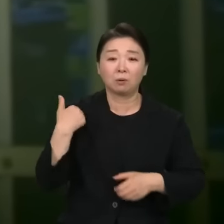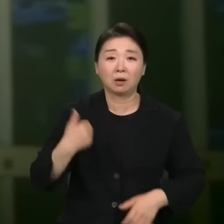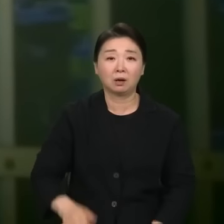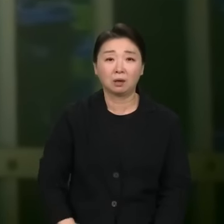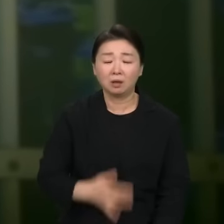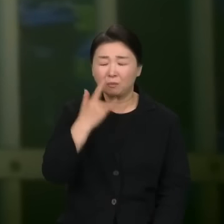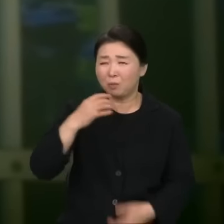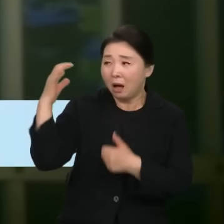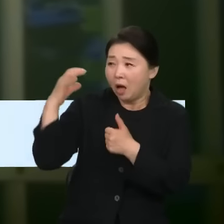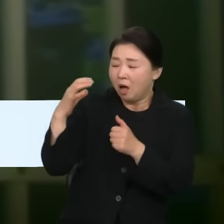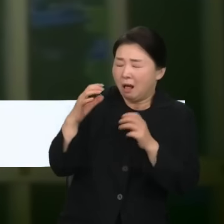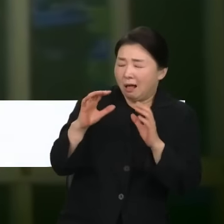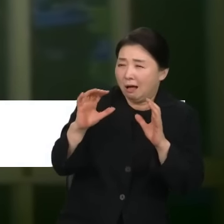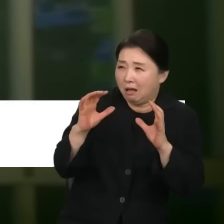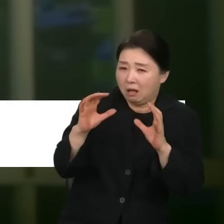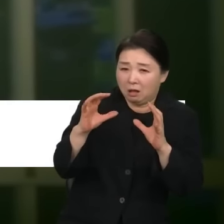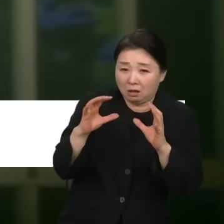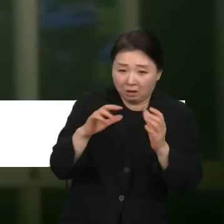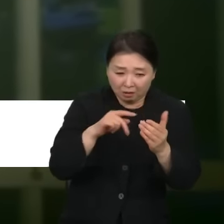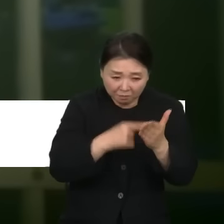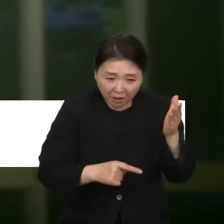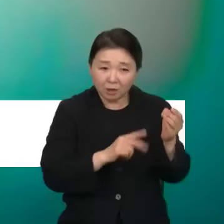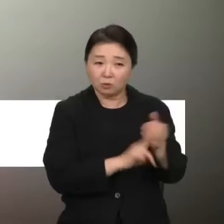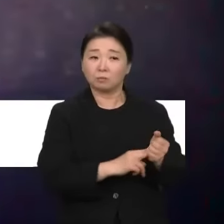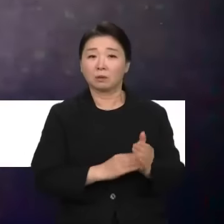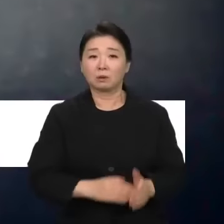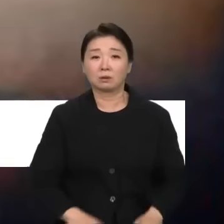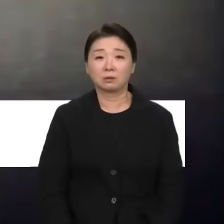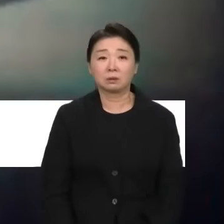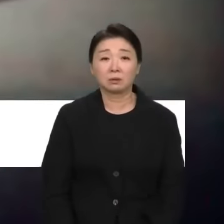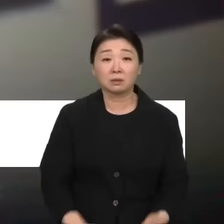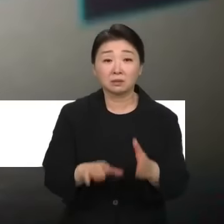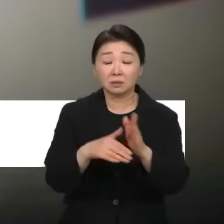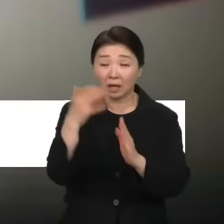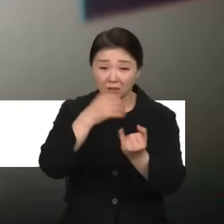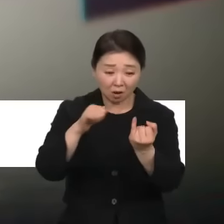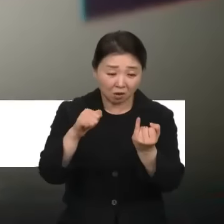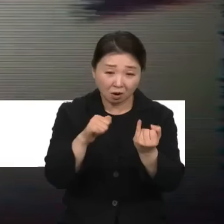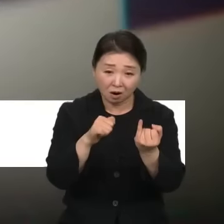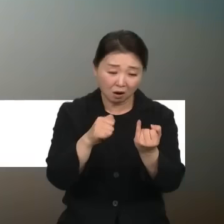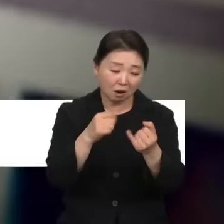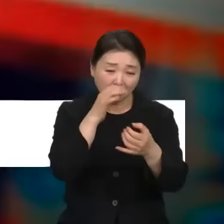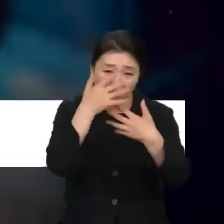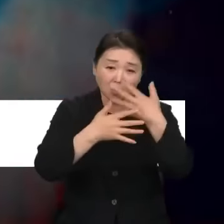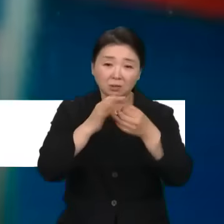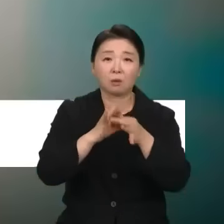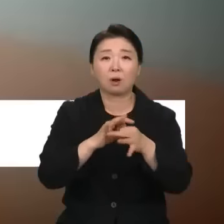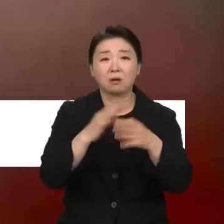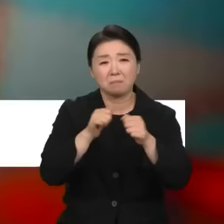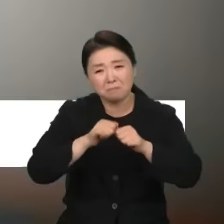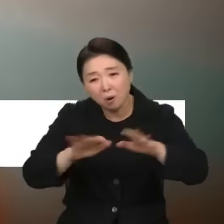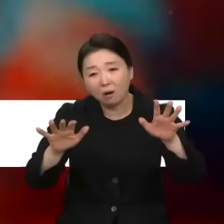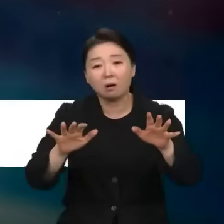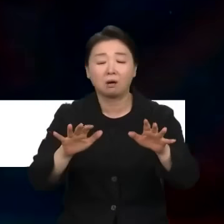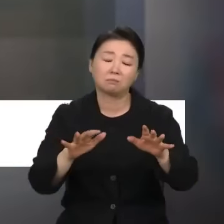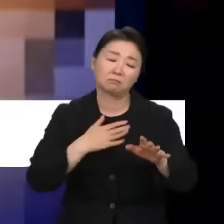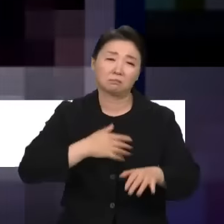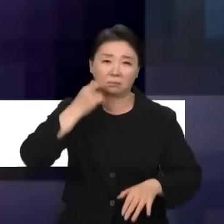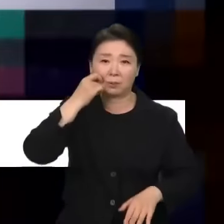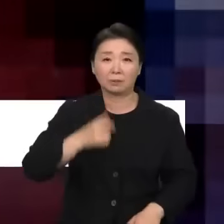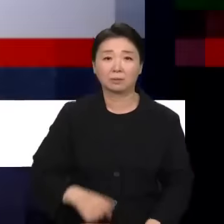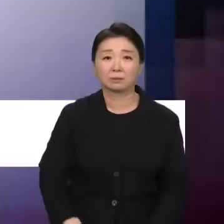부모에게 혼날까 두려워 피해를 숨깁니다. 그러는 사이 성착취물이 얼마나 어디까지 퍼질지는 알 길이